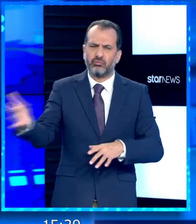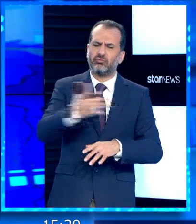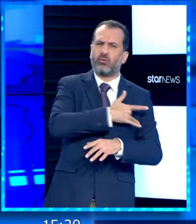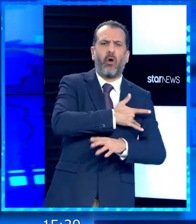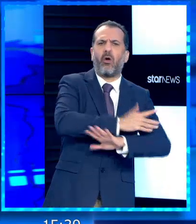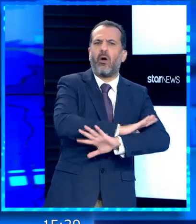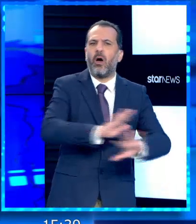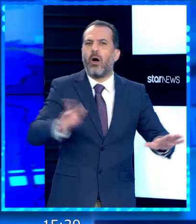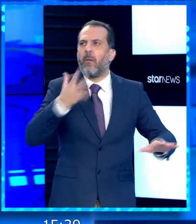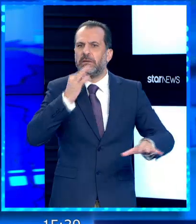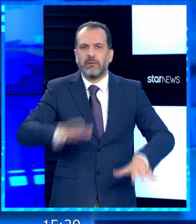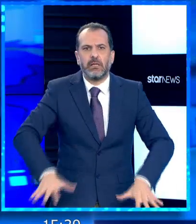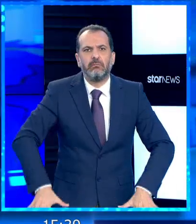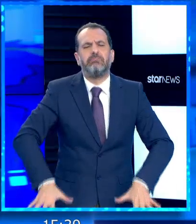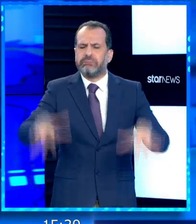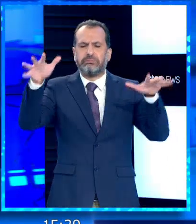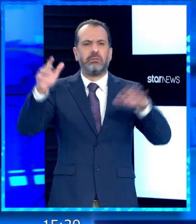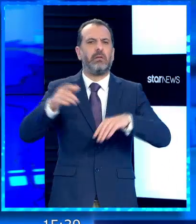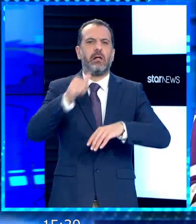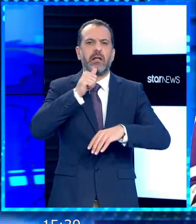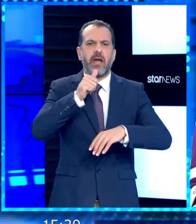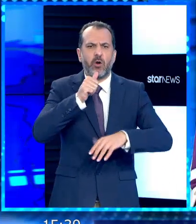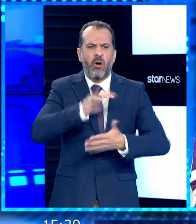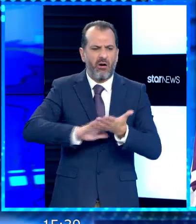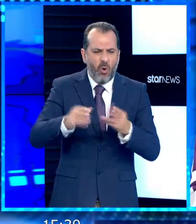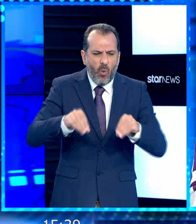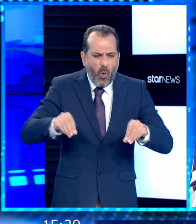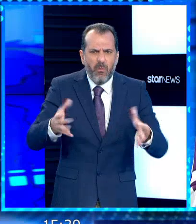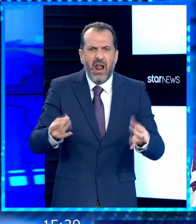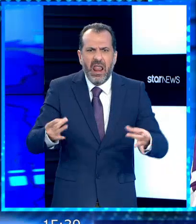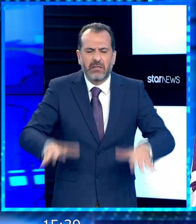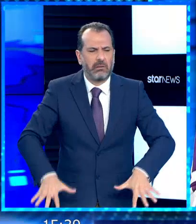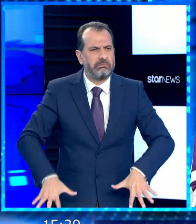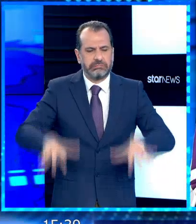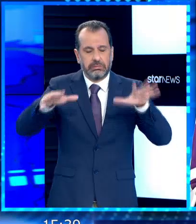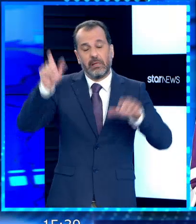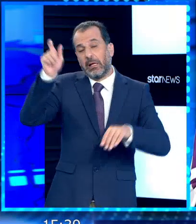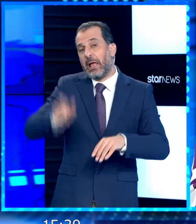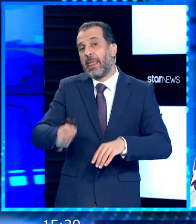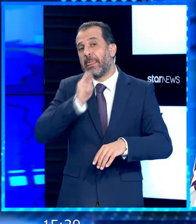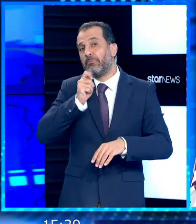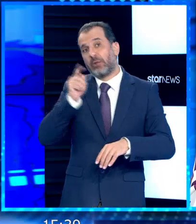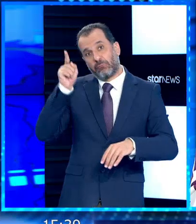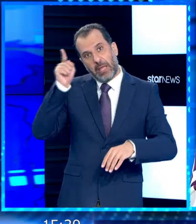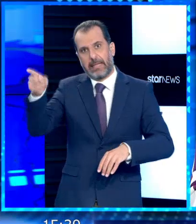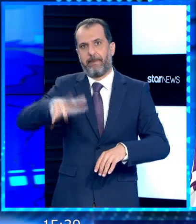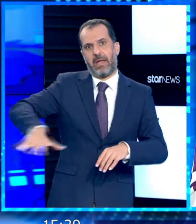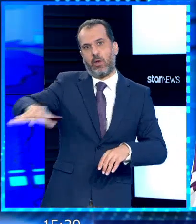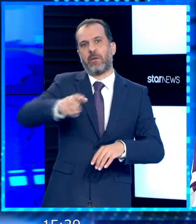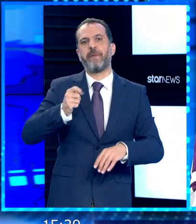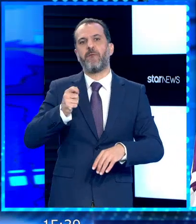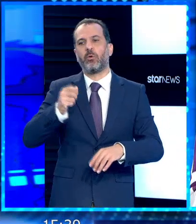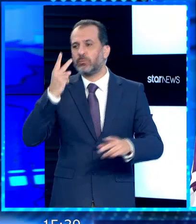περιουσίες τους να βουλιάζουν και πάλι στα λασπόνερα. Η συνάδελφος Δήμητρα Τζιότζιου είναι στην περιοχή και θα μας πεις, Δήμητρα, τι